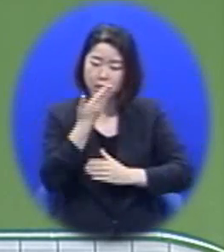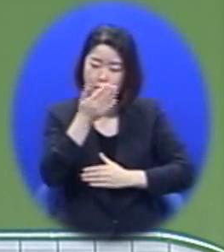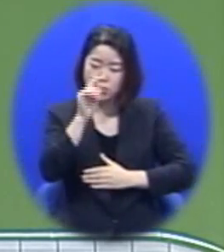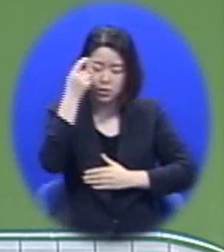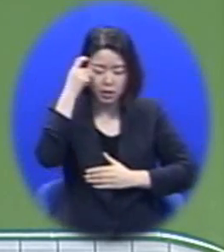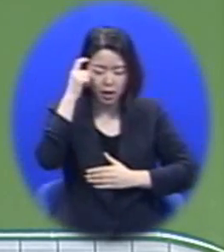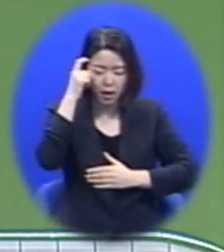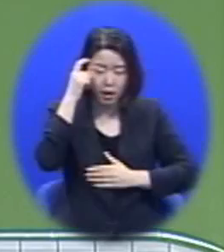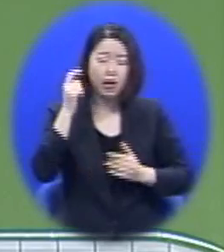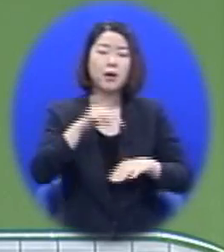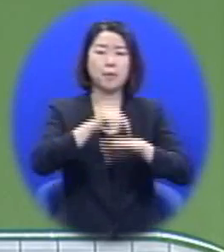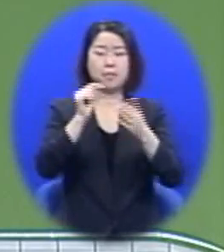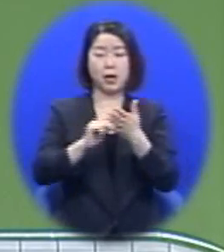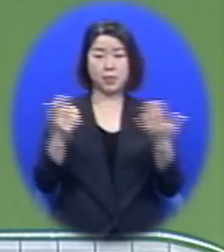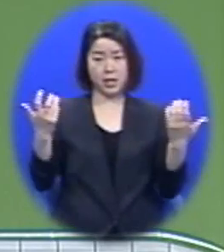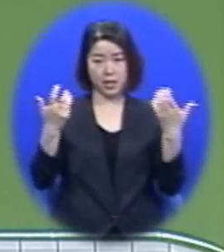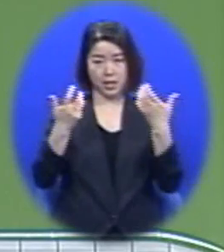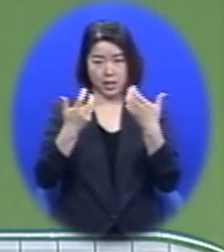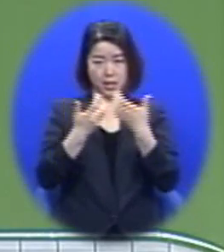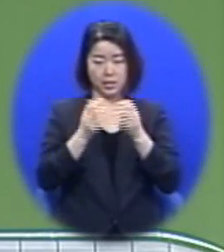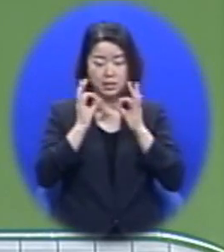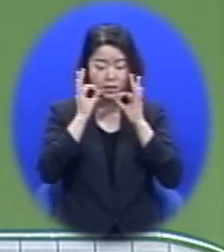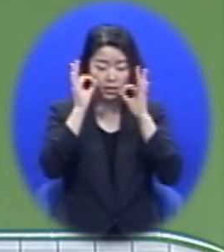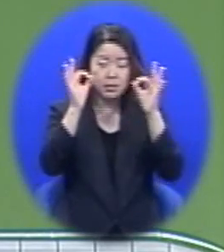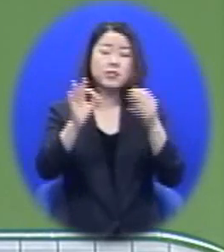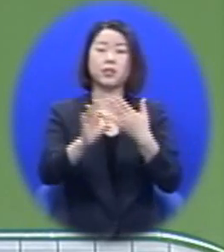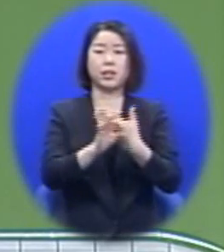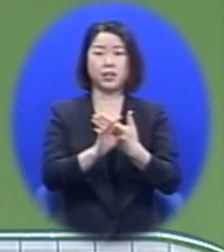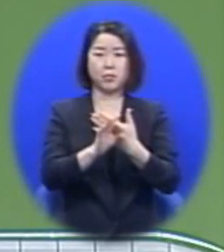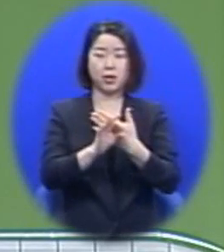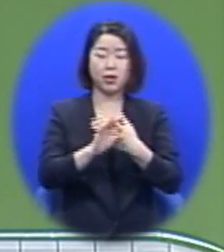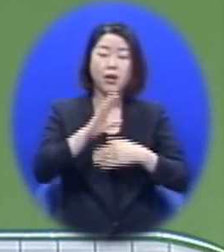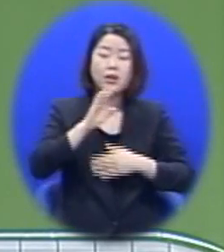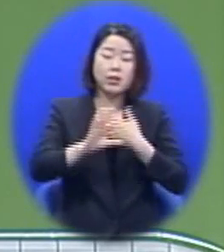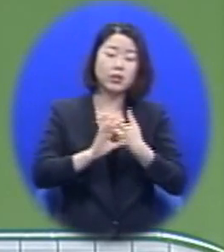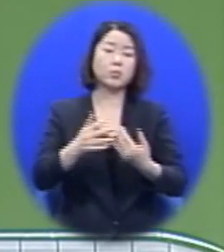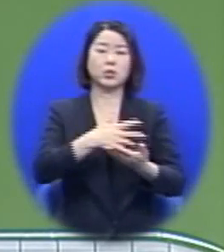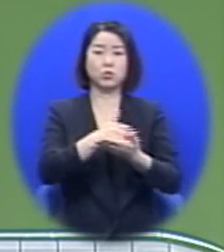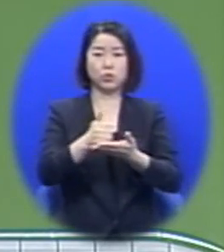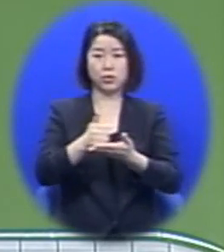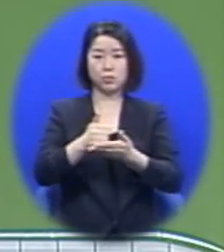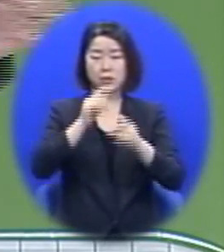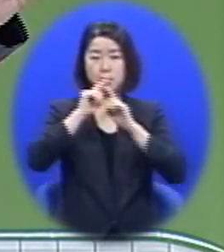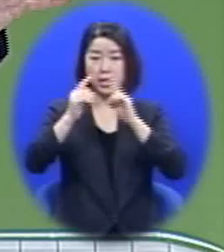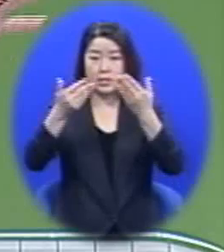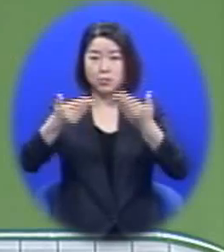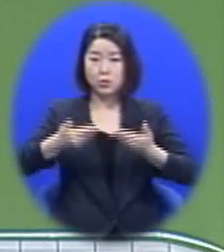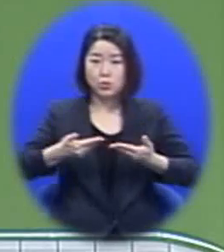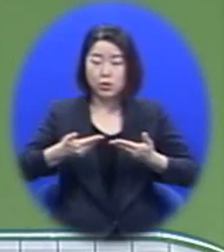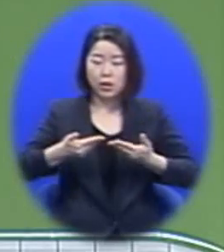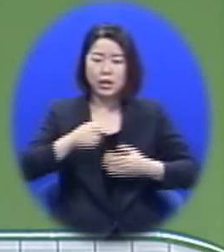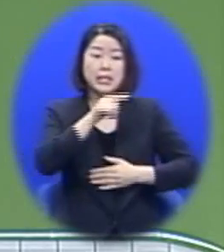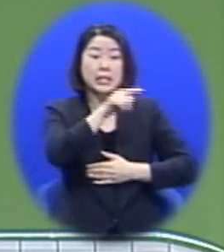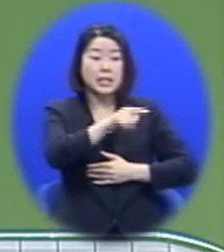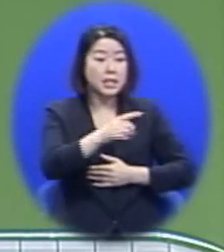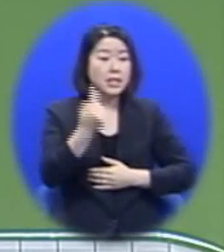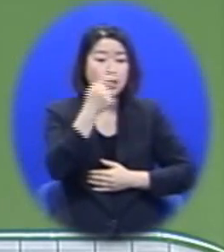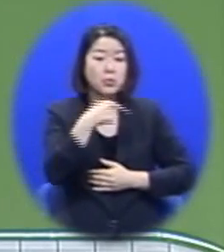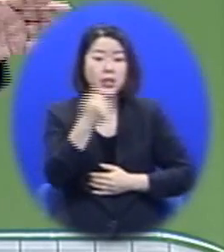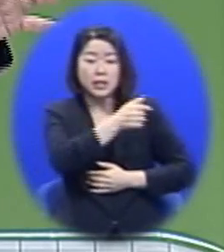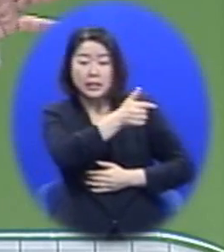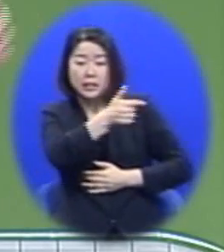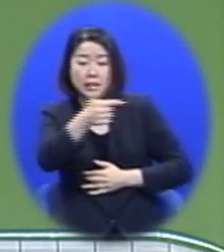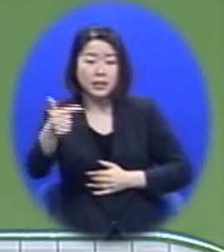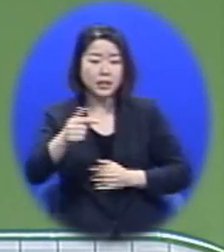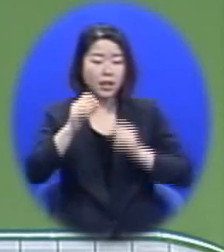그것이 여러분의 마음에 간절하다면 그러면 주님은 말씀하십니다. 내 입을 크게 열어라. 그러면